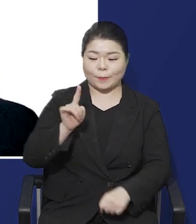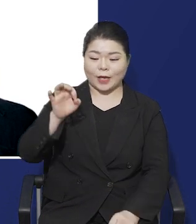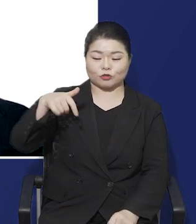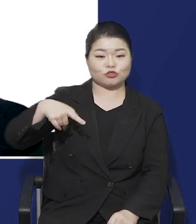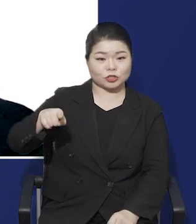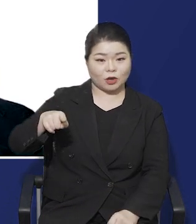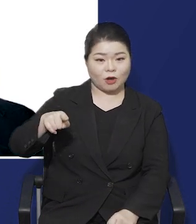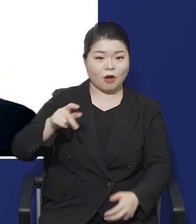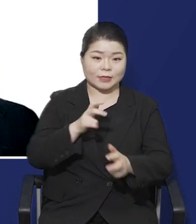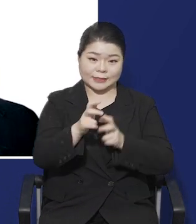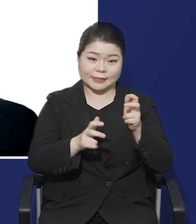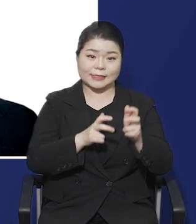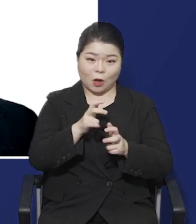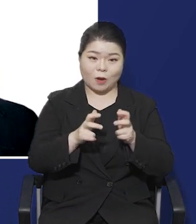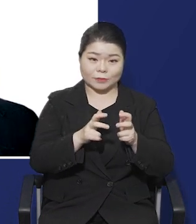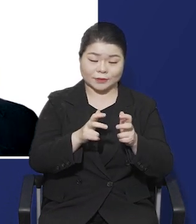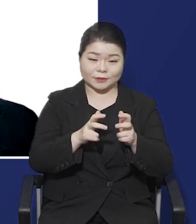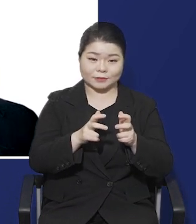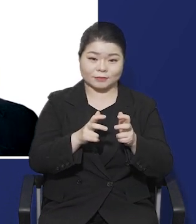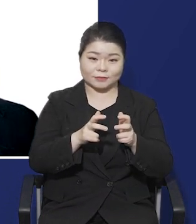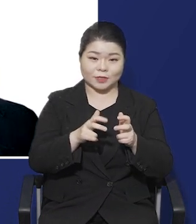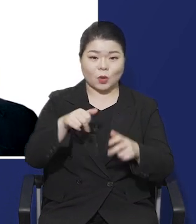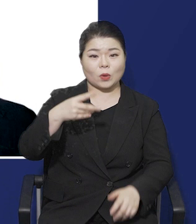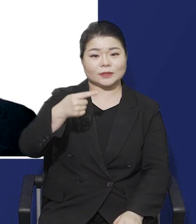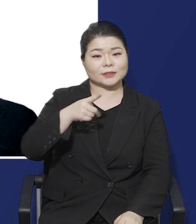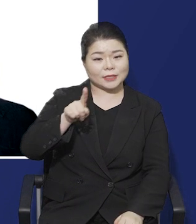지원 사업을 코트라나